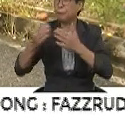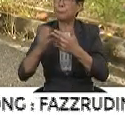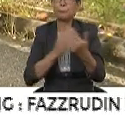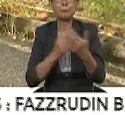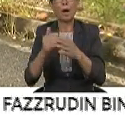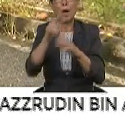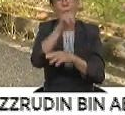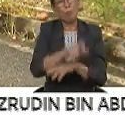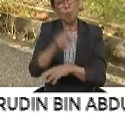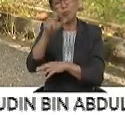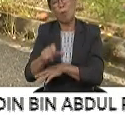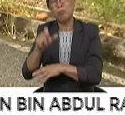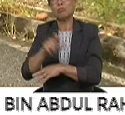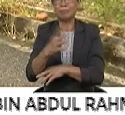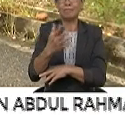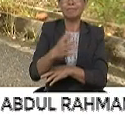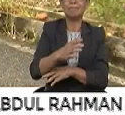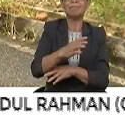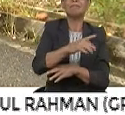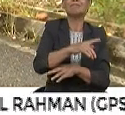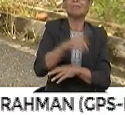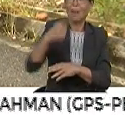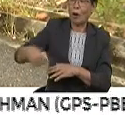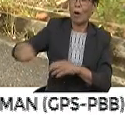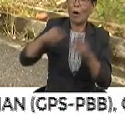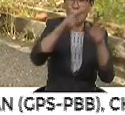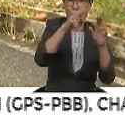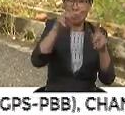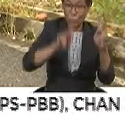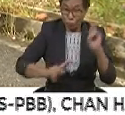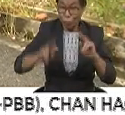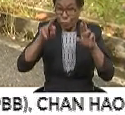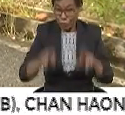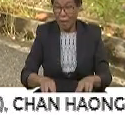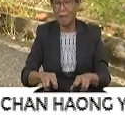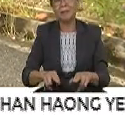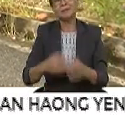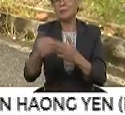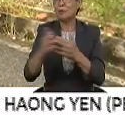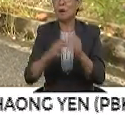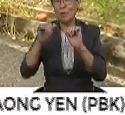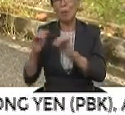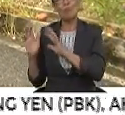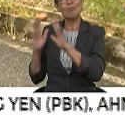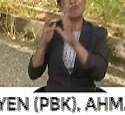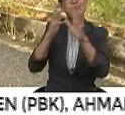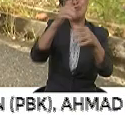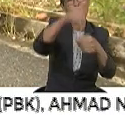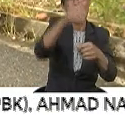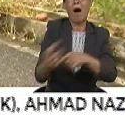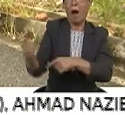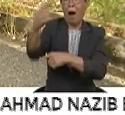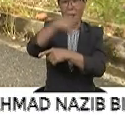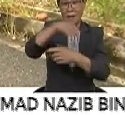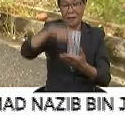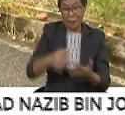penduduk untuk menunaikan tanggungjawab masing-masing hal pada hari ini karena hari ini merupakan hari yang cukup